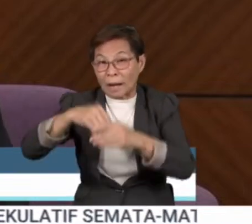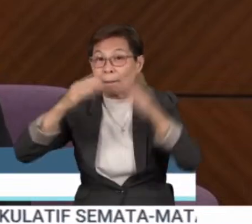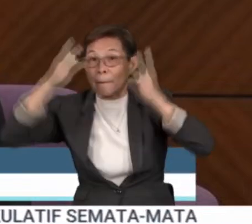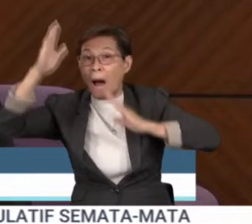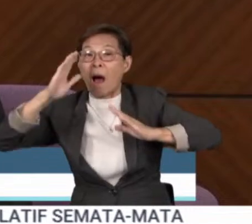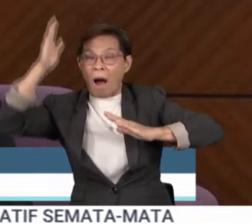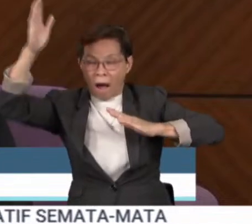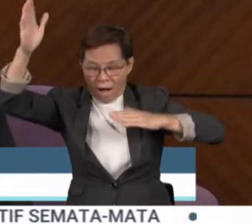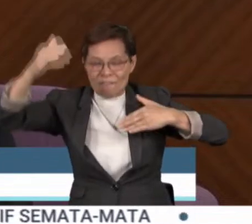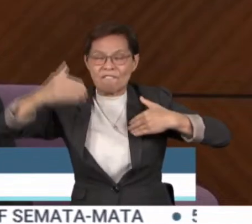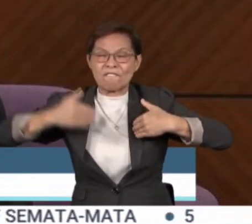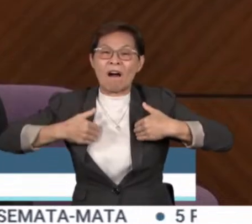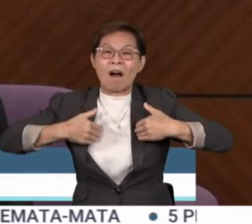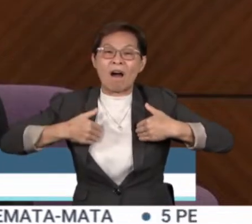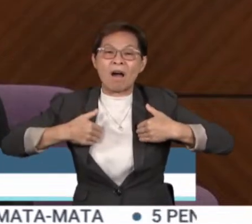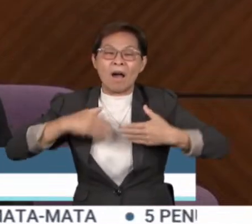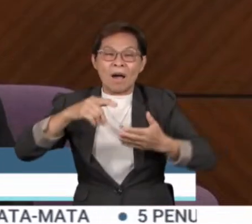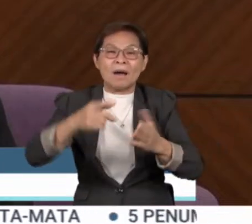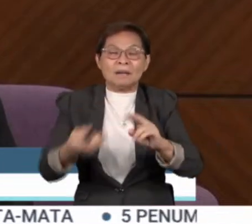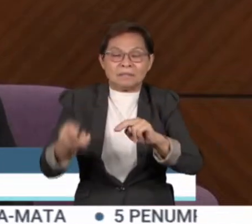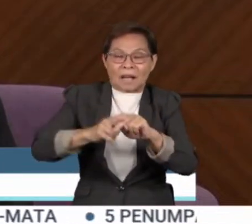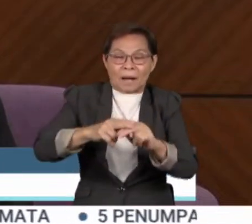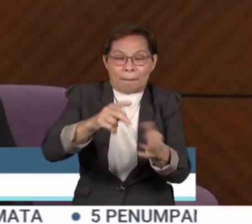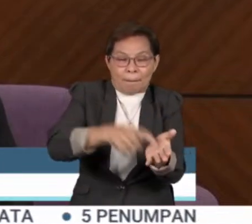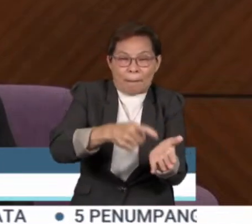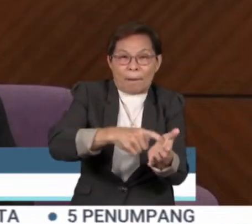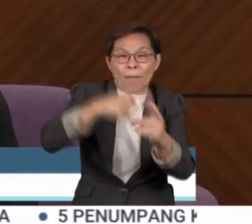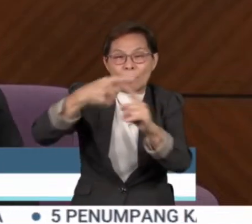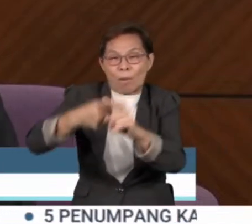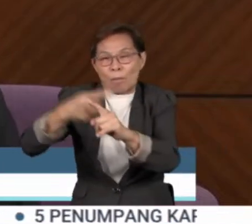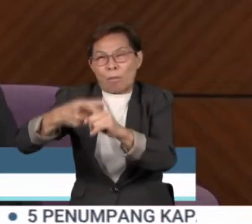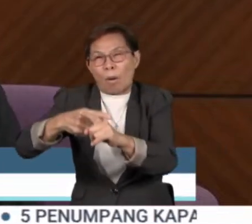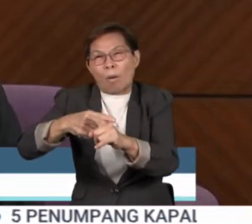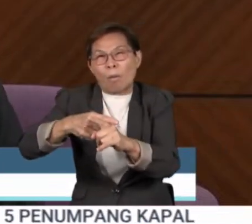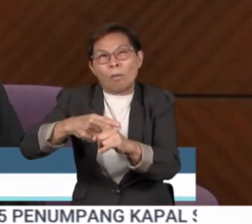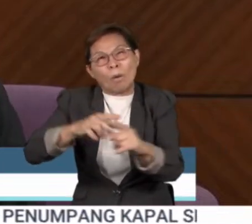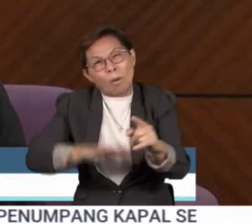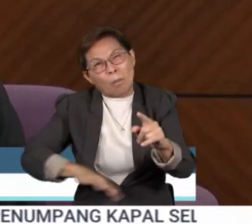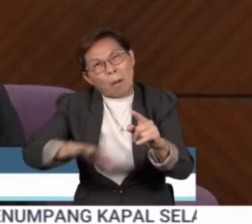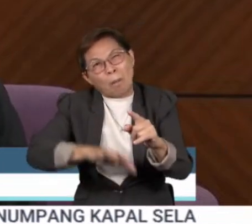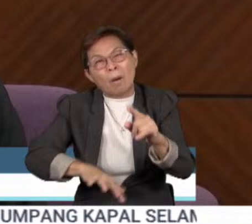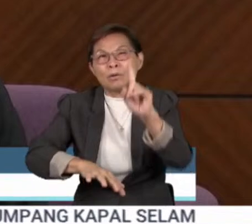akan mengalami kenaikan bil elektrik bulanan minimum sebanyak